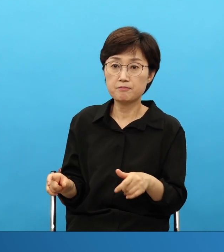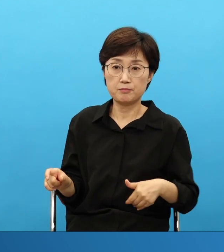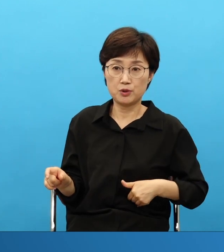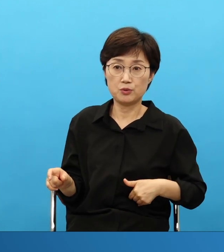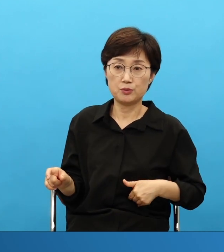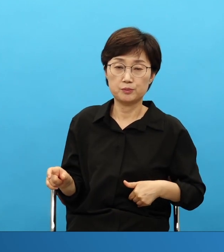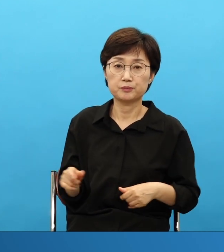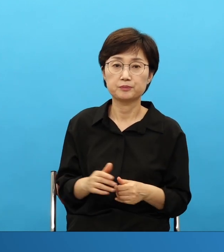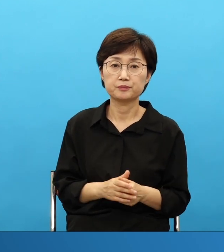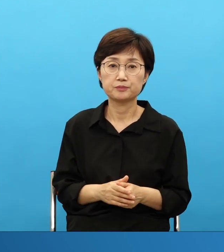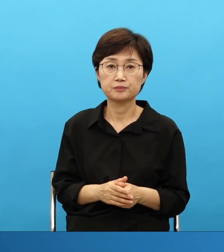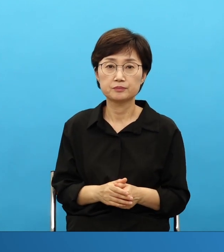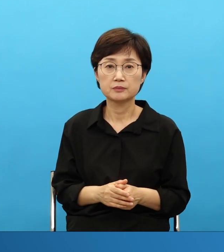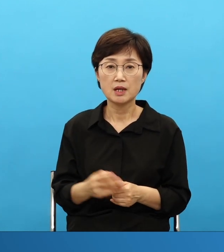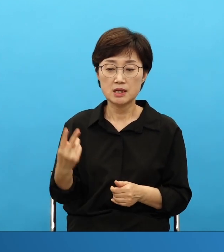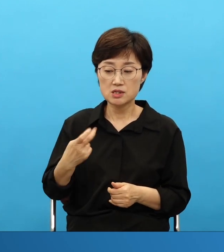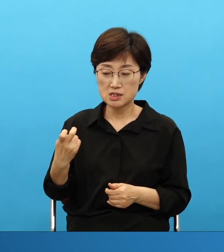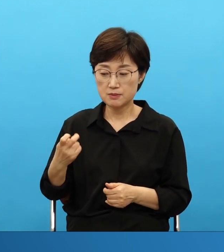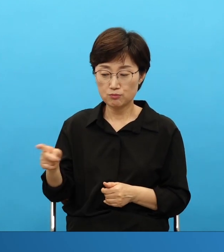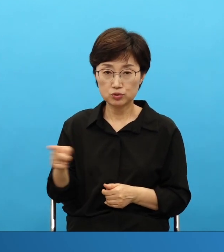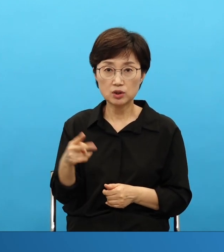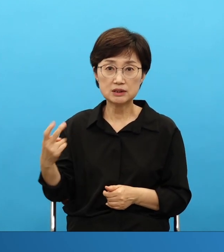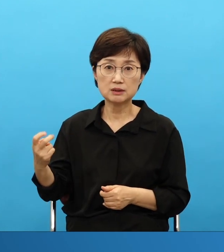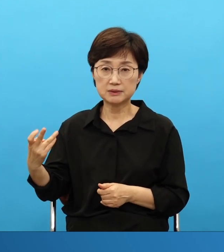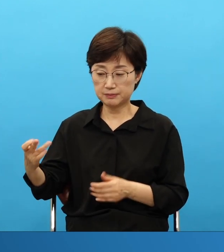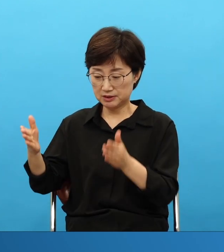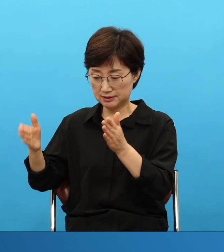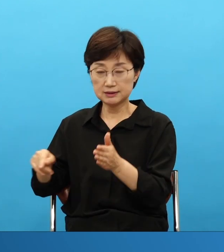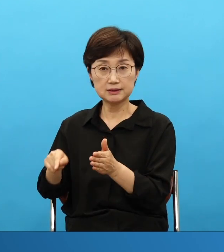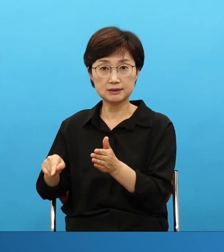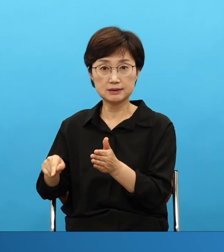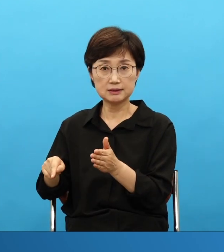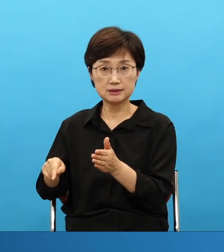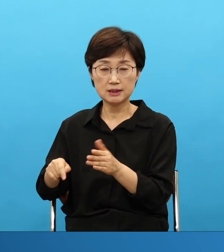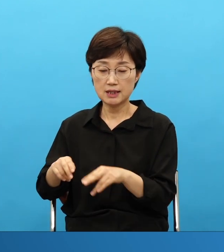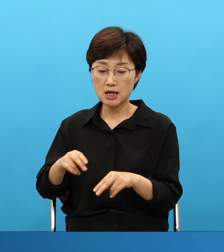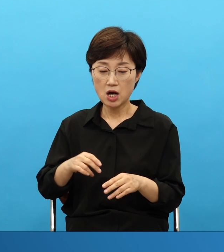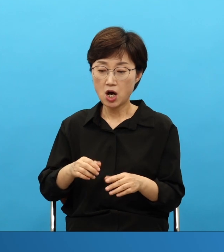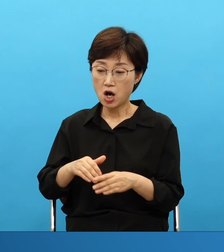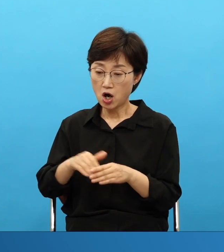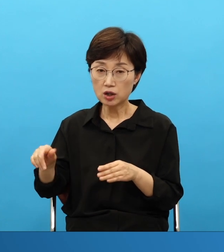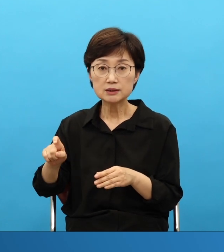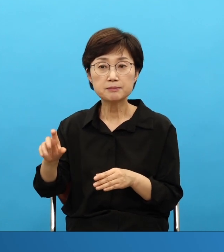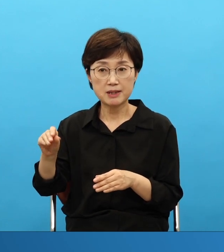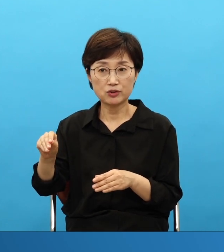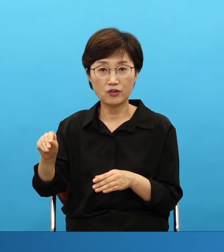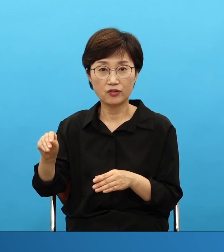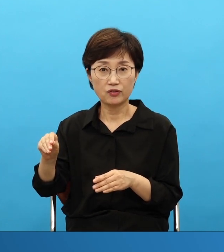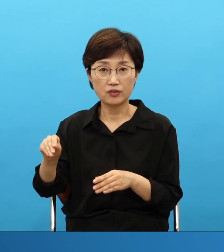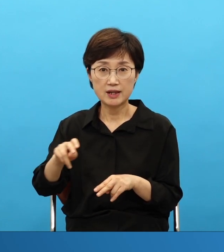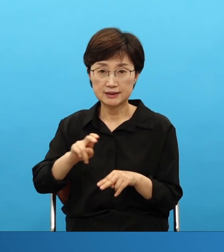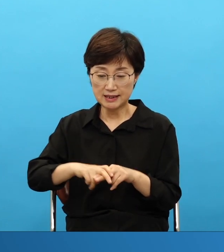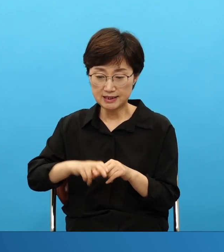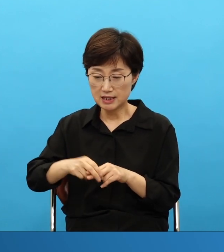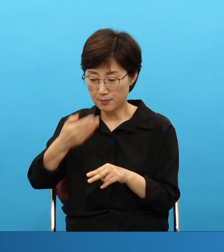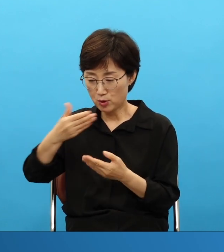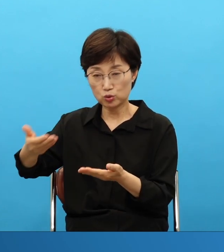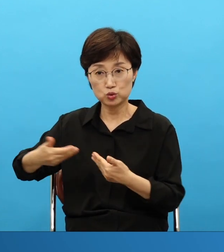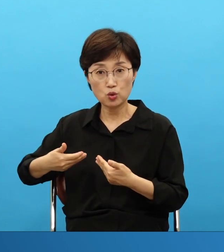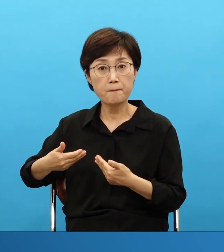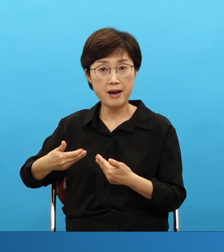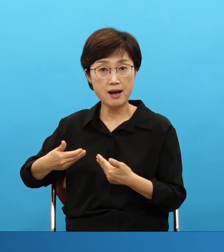됩니다 2020년생 2012년생 아지는 등록 헌금이 10만 원이며 좌석과 식사가